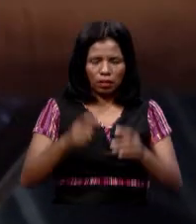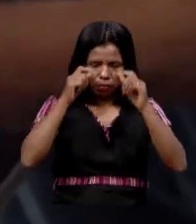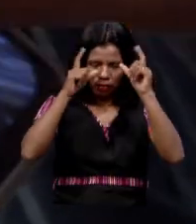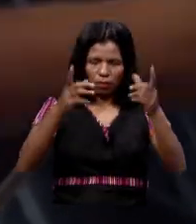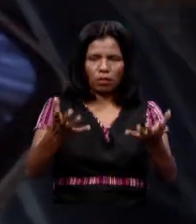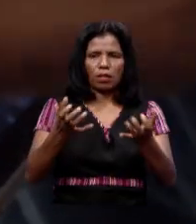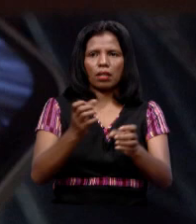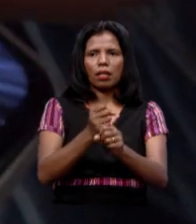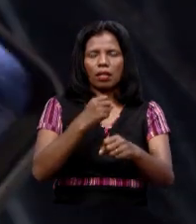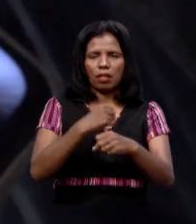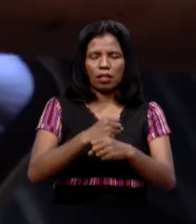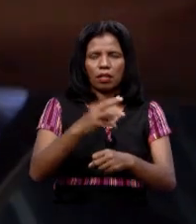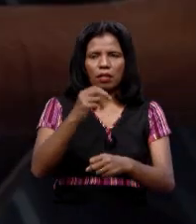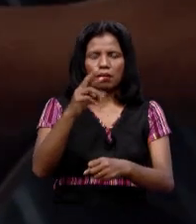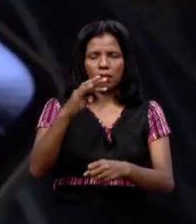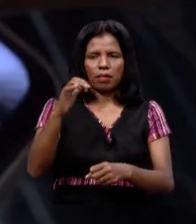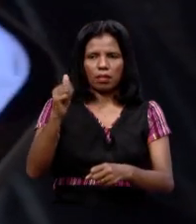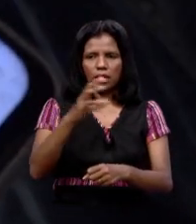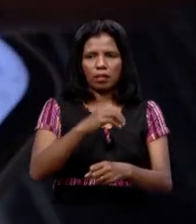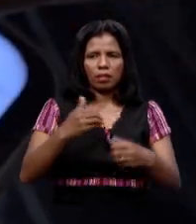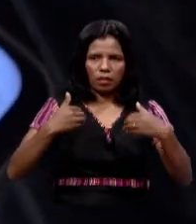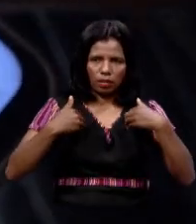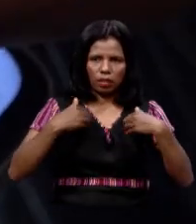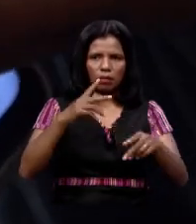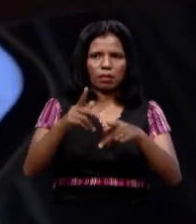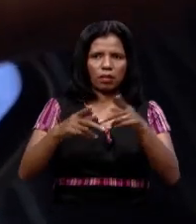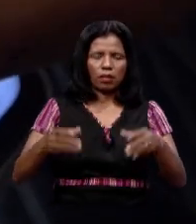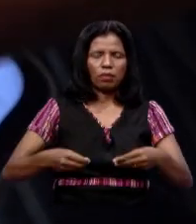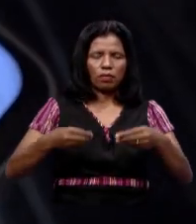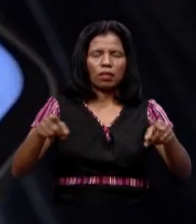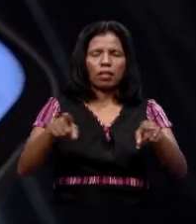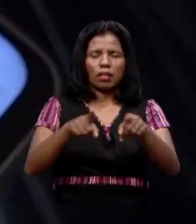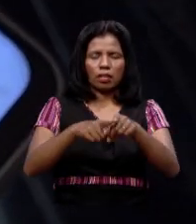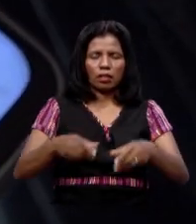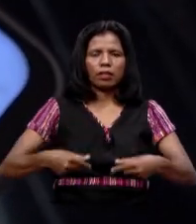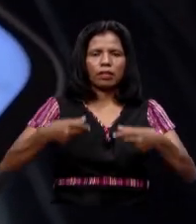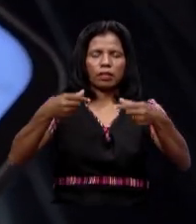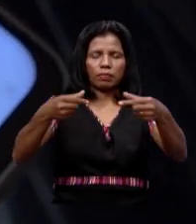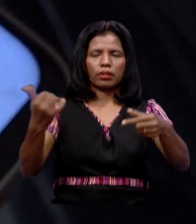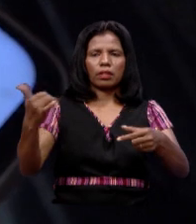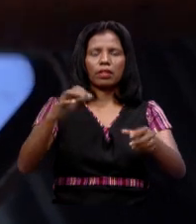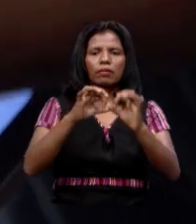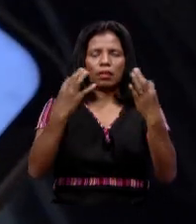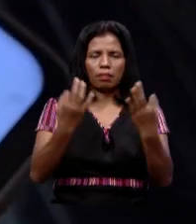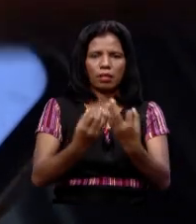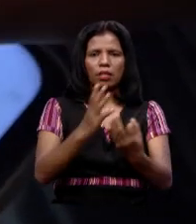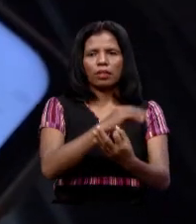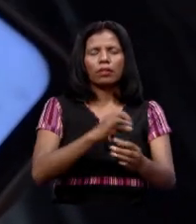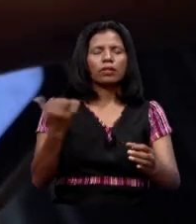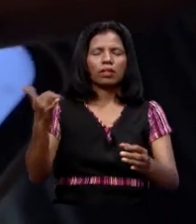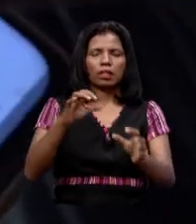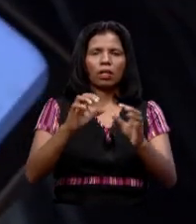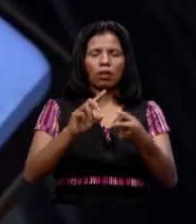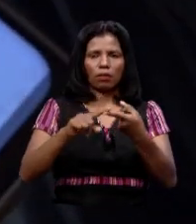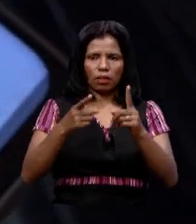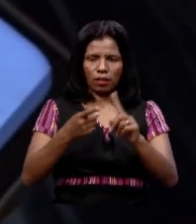pintura digital ni be mario desenyu ne. Ia ema barok order huri fuhan esem presenti basira ni familia no sira ni kolega. Pintura digital